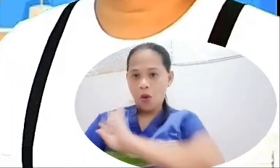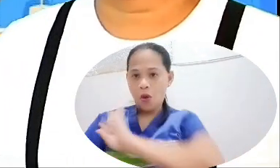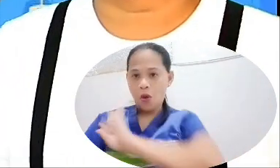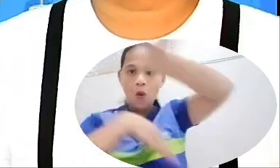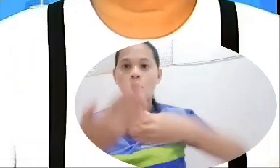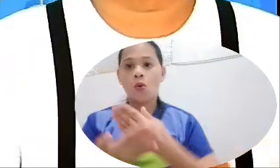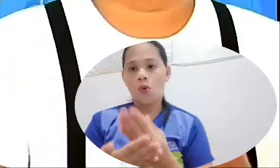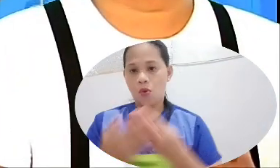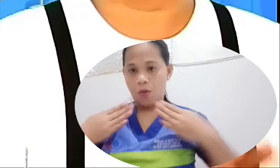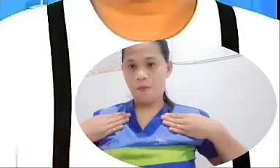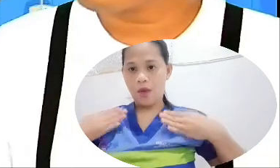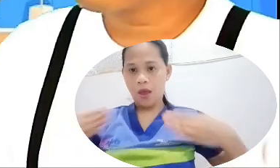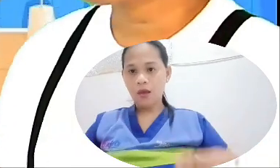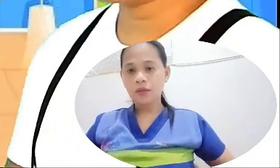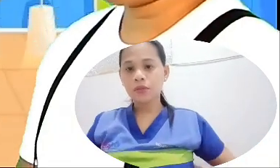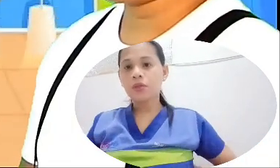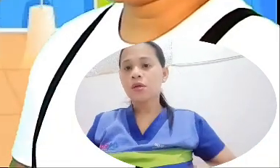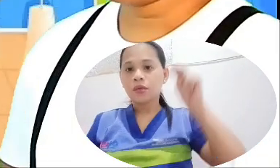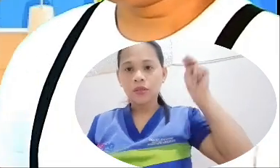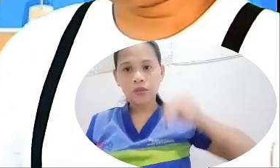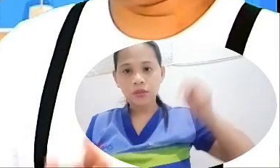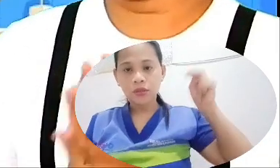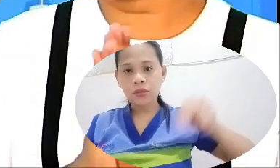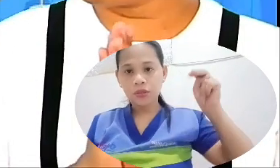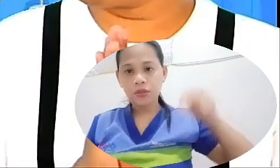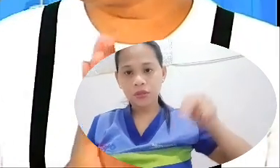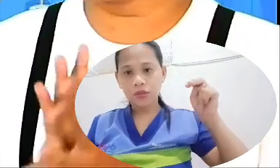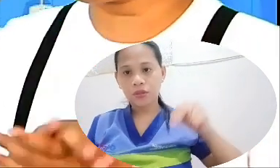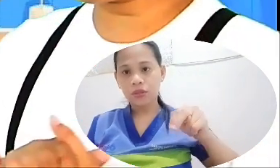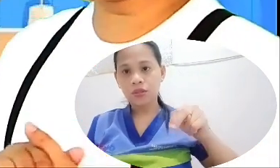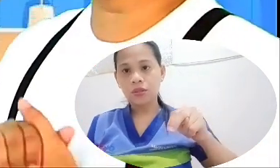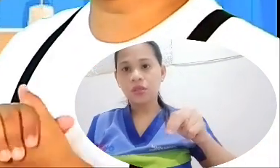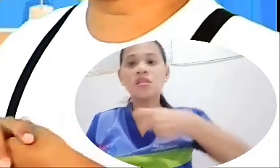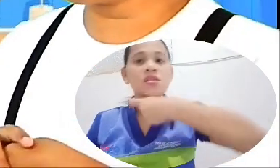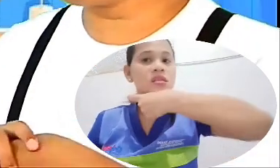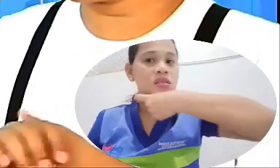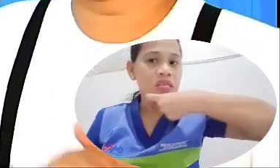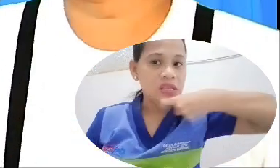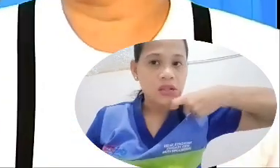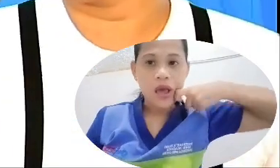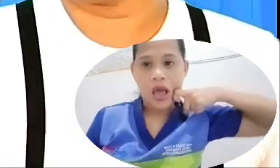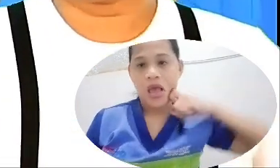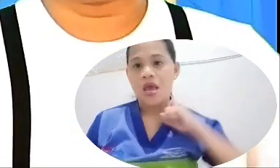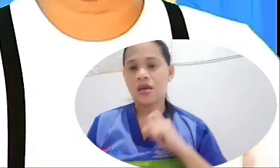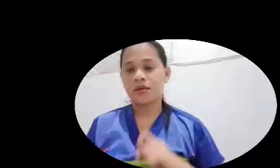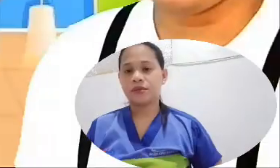katawan. Kailangan tumutuyo ka na. Yay! Malapit na matapos.